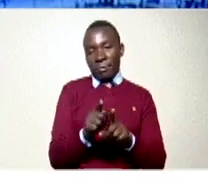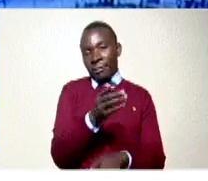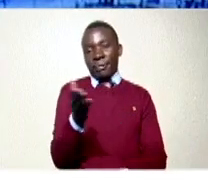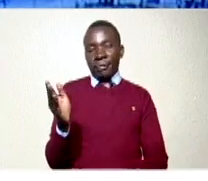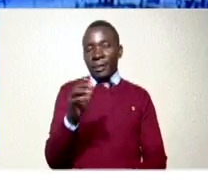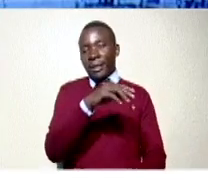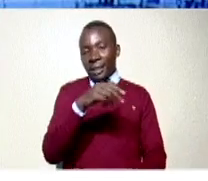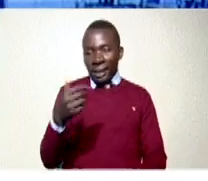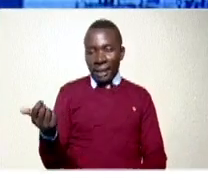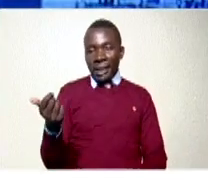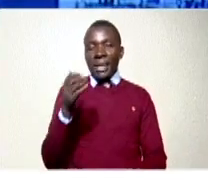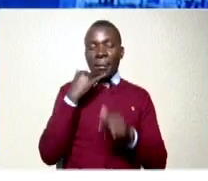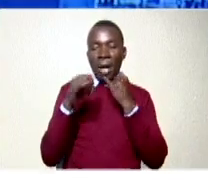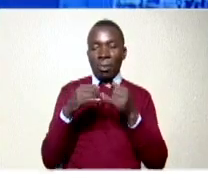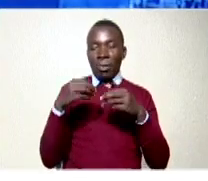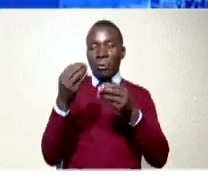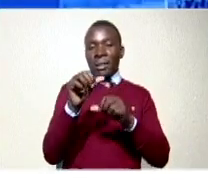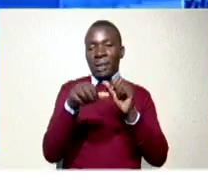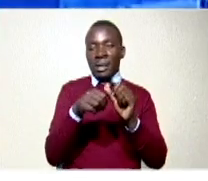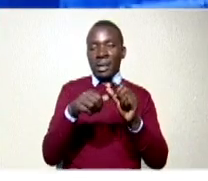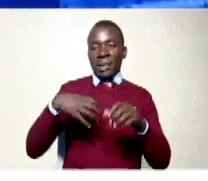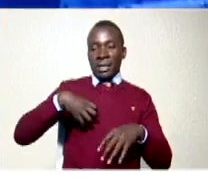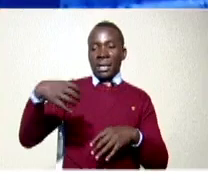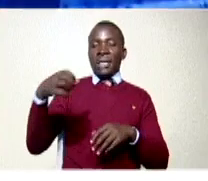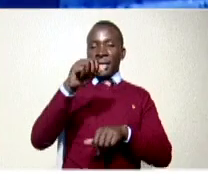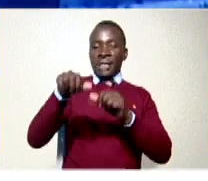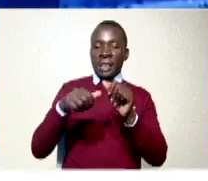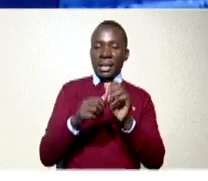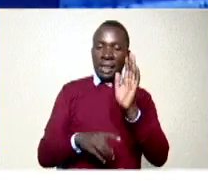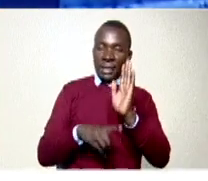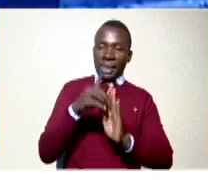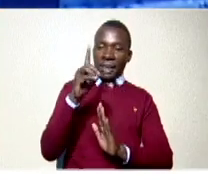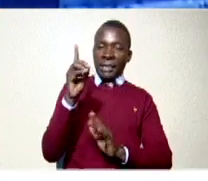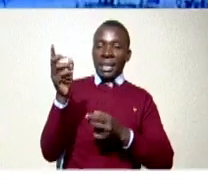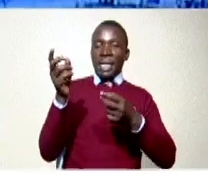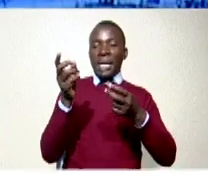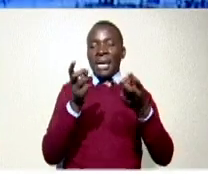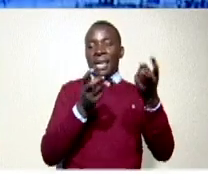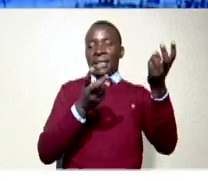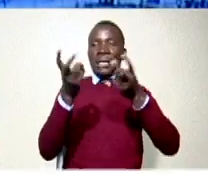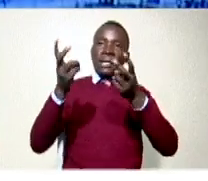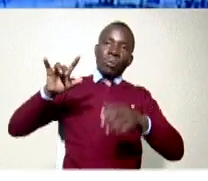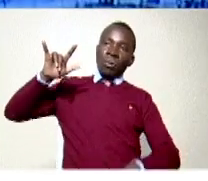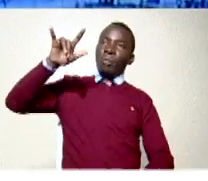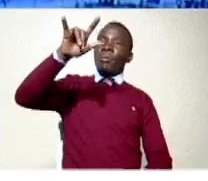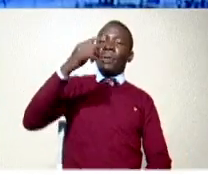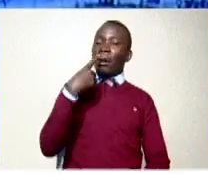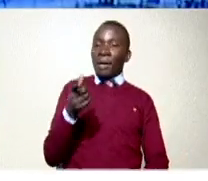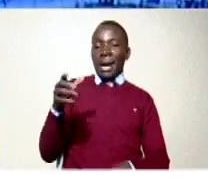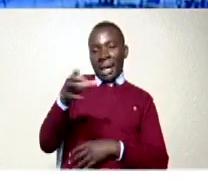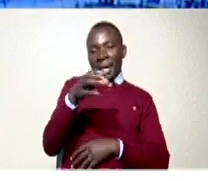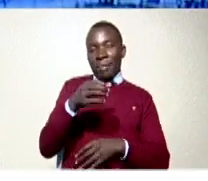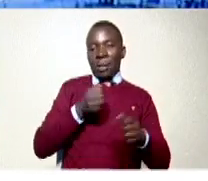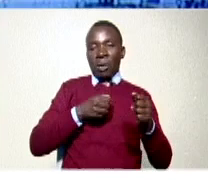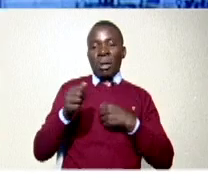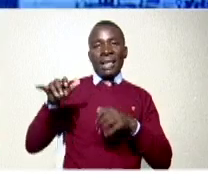indi nkuru tubageze mu rwego rw'ubukungu ni yerekeye ibijyanye n'iterambere ry'ingendo zo mu kirere tubwire ko societe y'indege ya